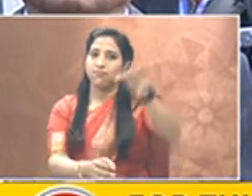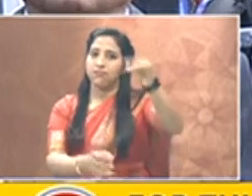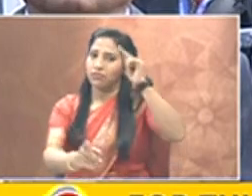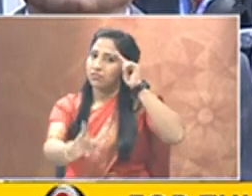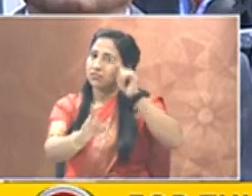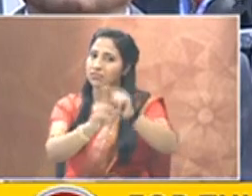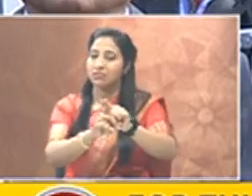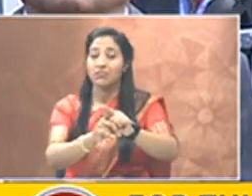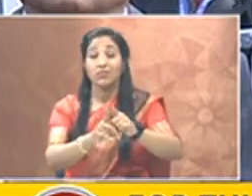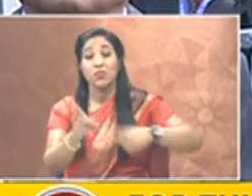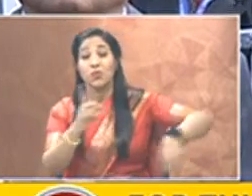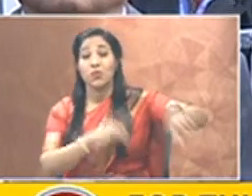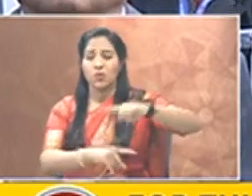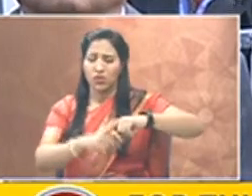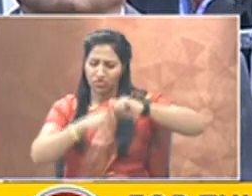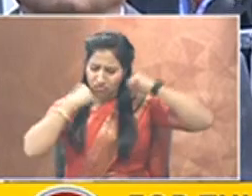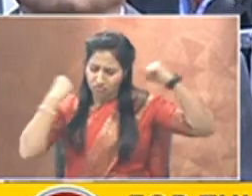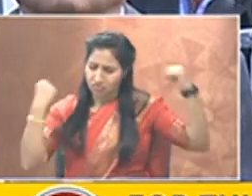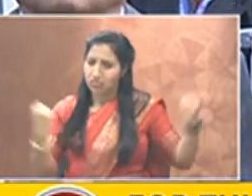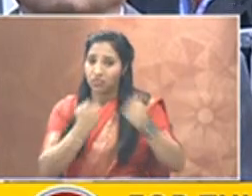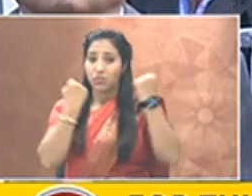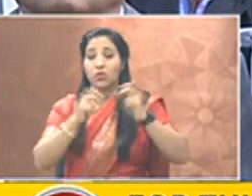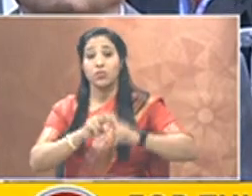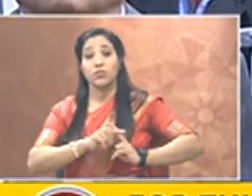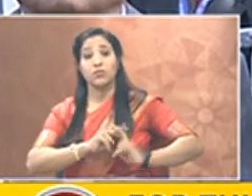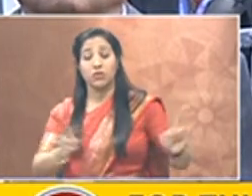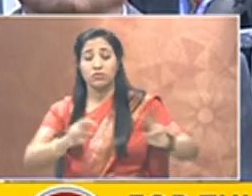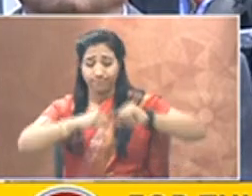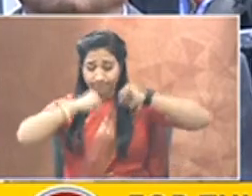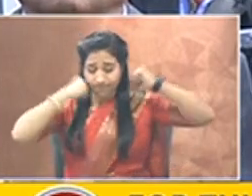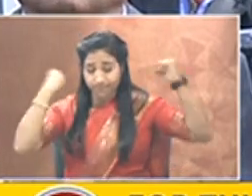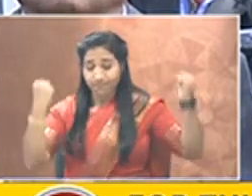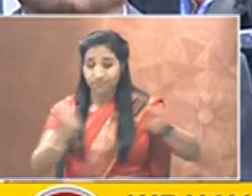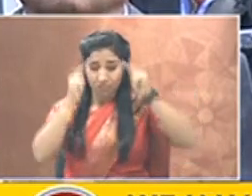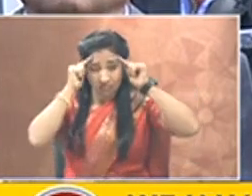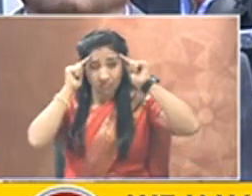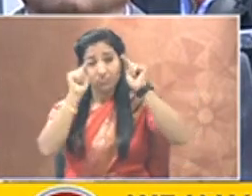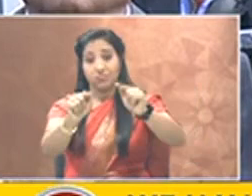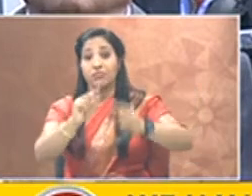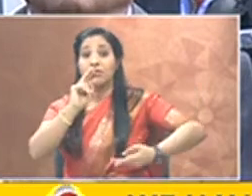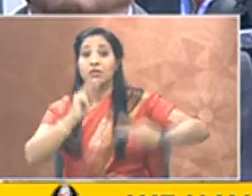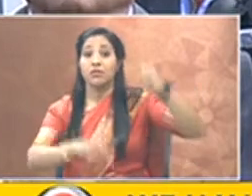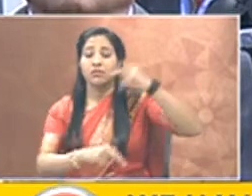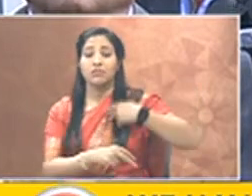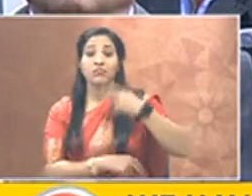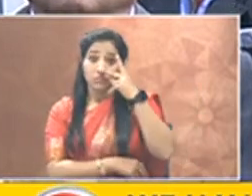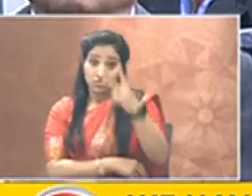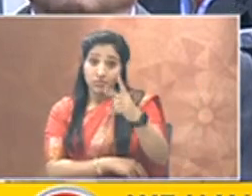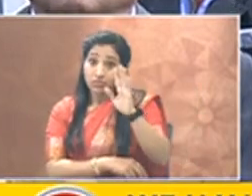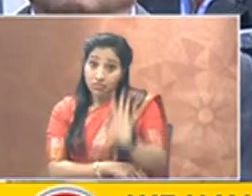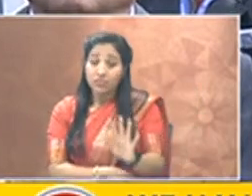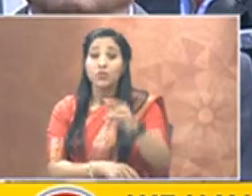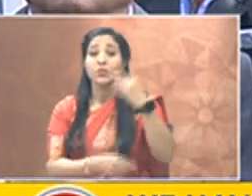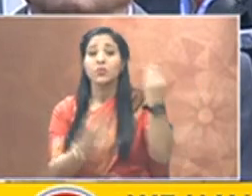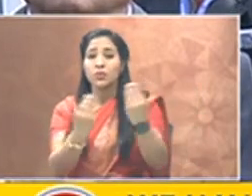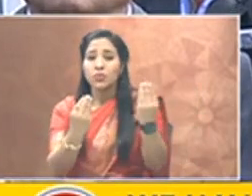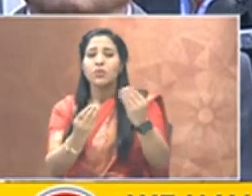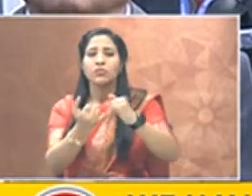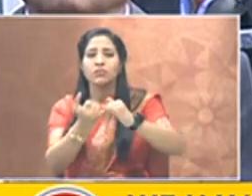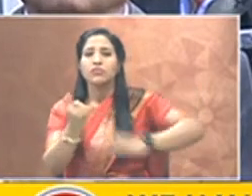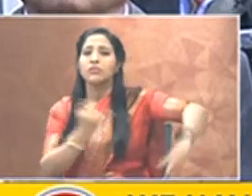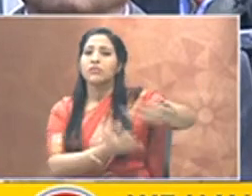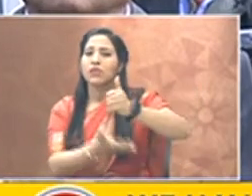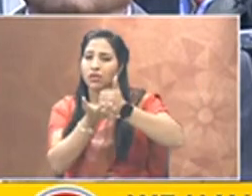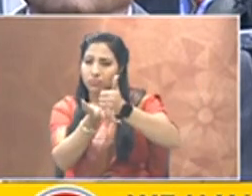लोग पूरी निष्ठा से अपने कर्तव्यों का पालन करते हैं। हमने देखा है कि कोई समाज सेवा